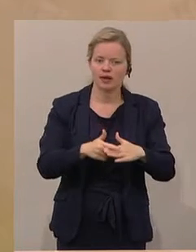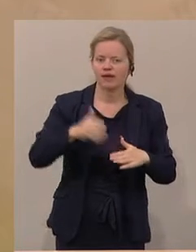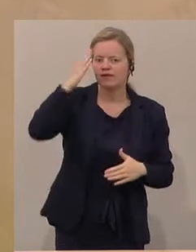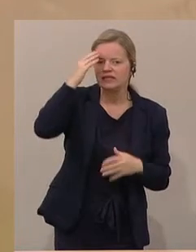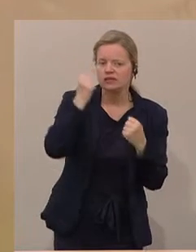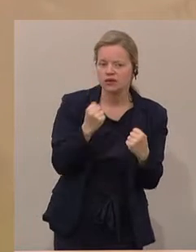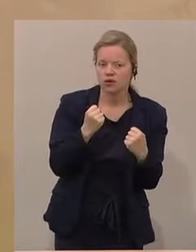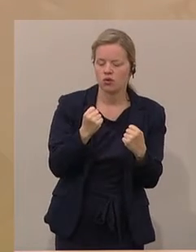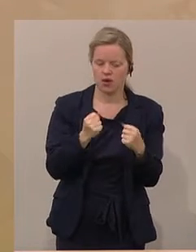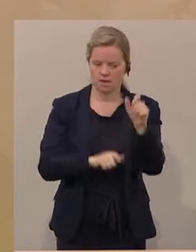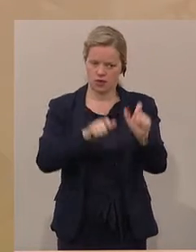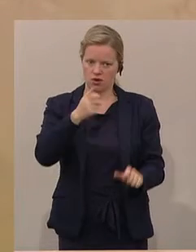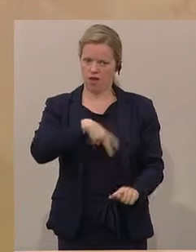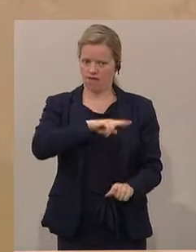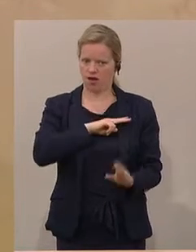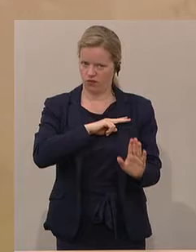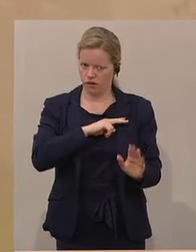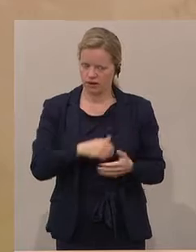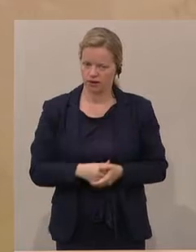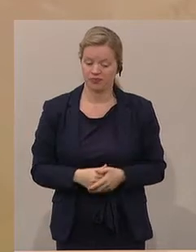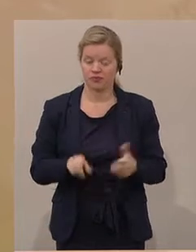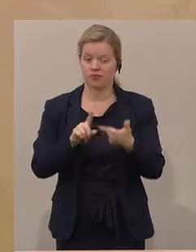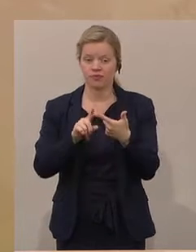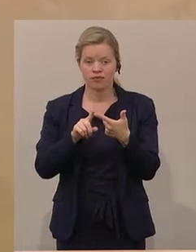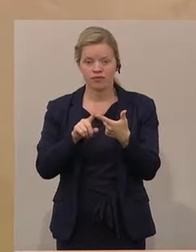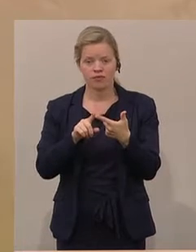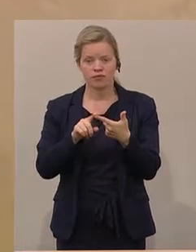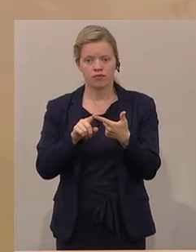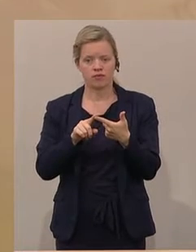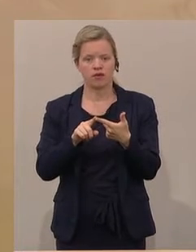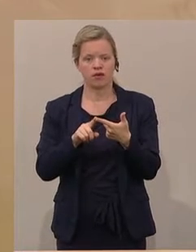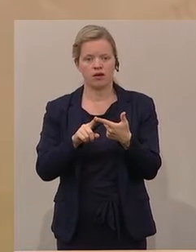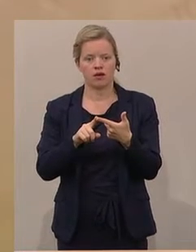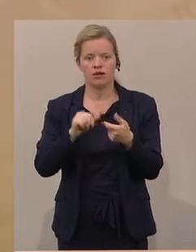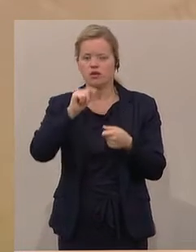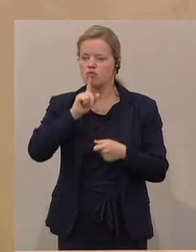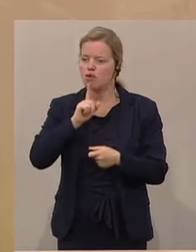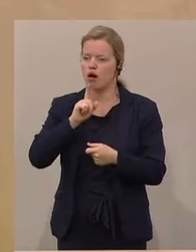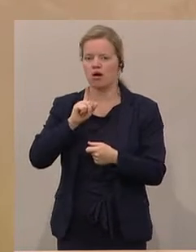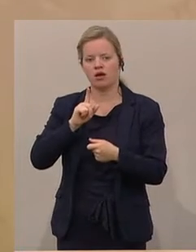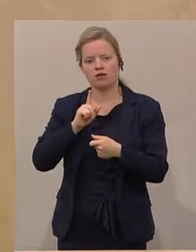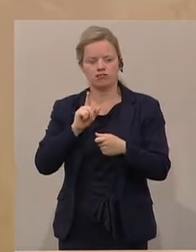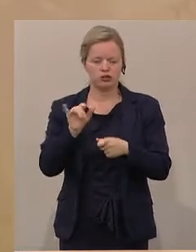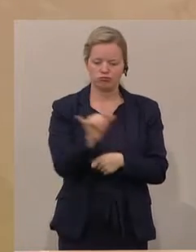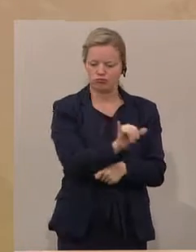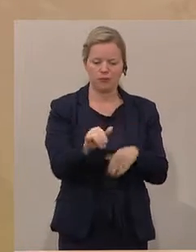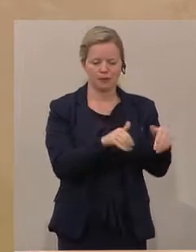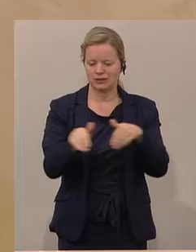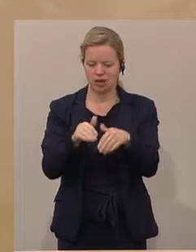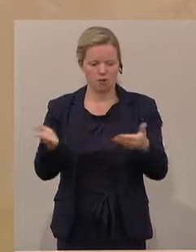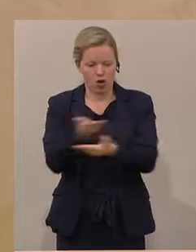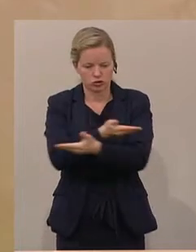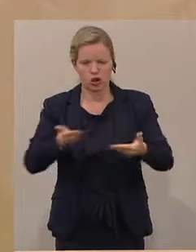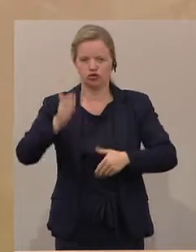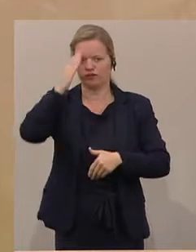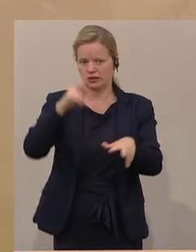Wissenssicherung für Personalverantwortliche, dann die Intensivierung nicht nur des analogen interministeriellen Austausches zum Thema Wissensmanagement, sondern